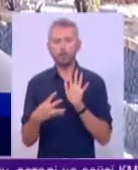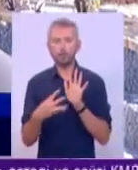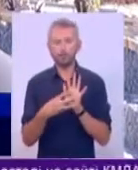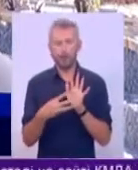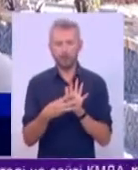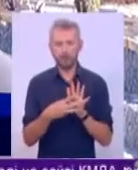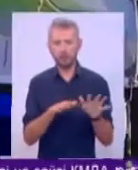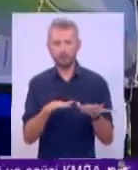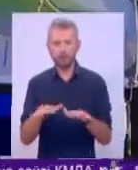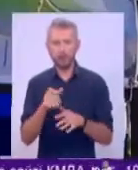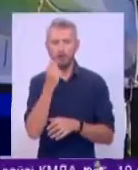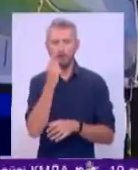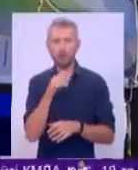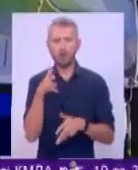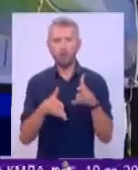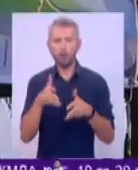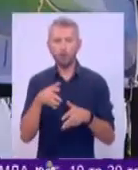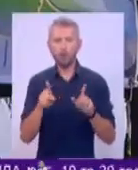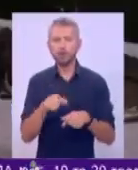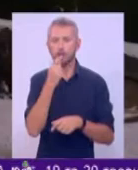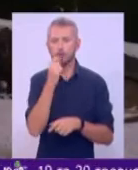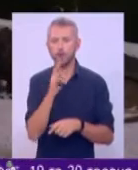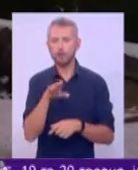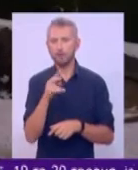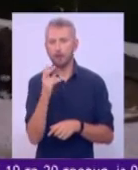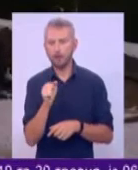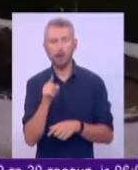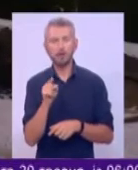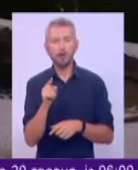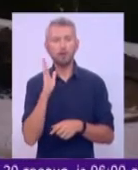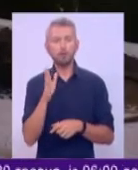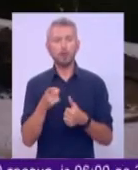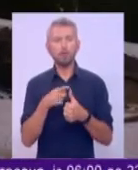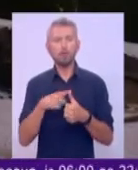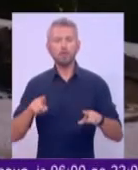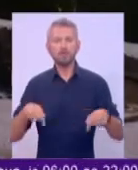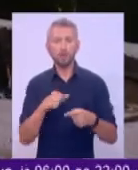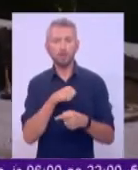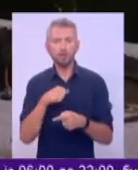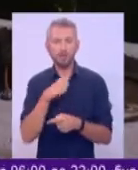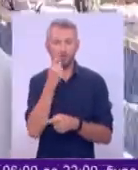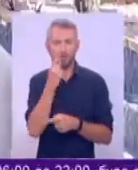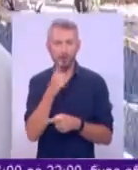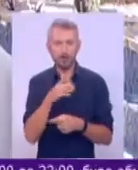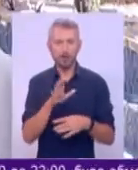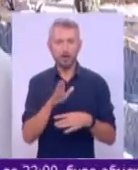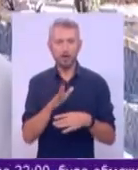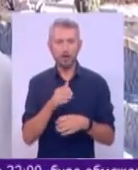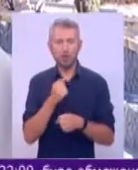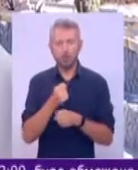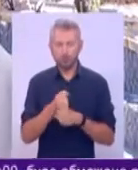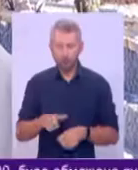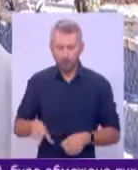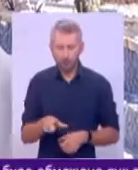пускових комплексах парку «Оболонь», а також парк «Наталка». Там буде, ну, по-перше, створений сам парк, тобто розбита